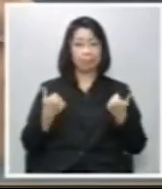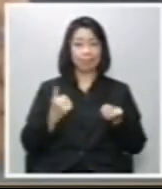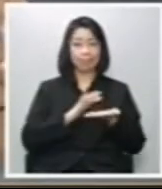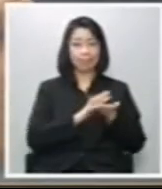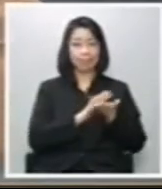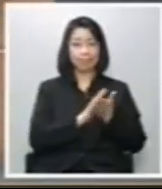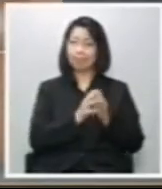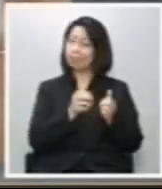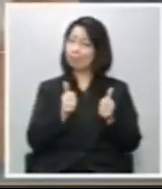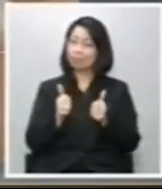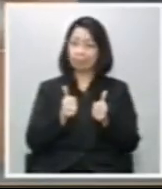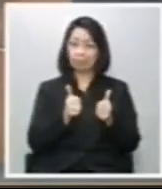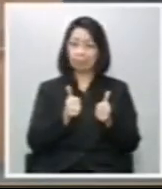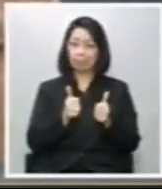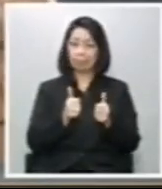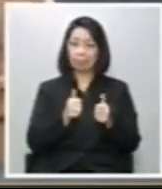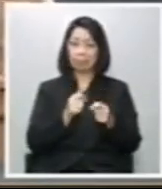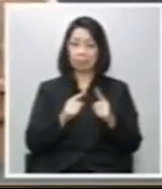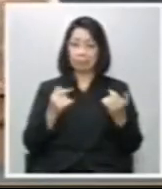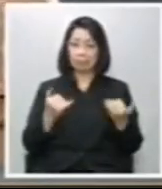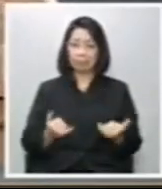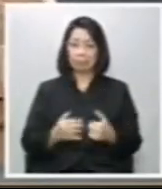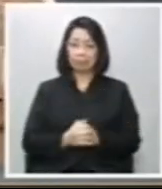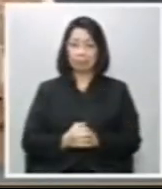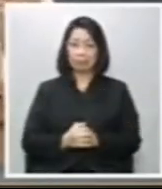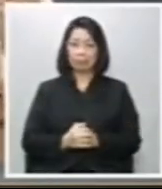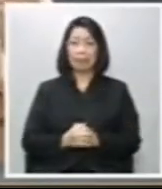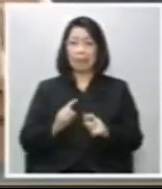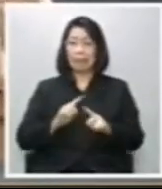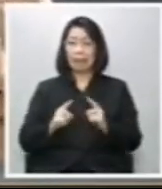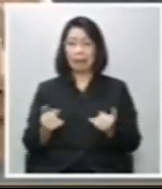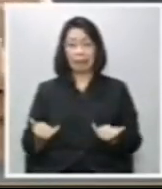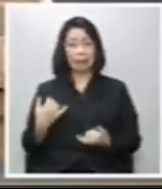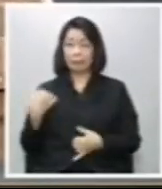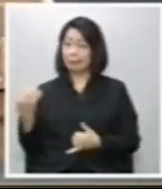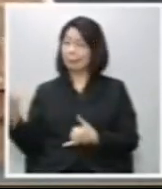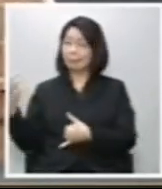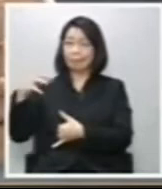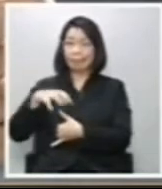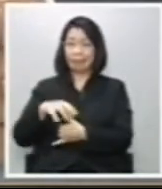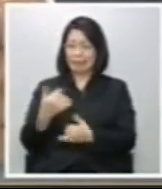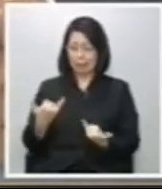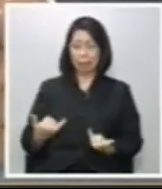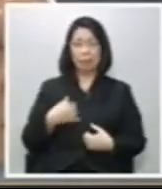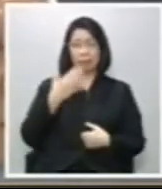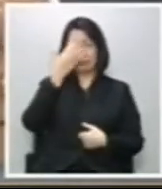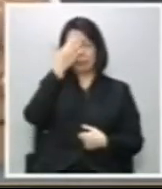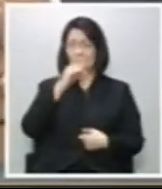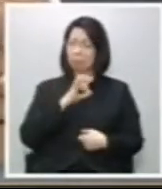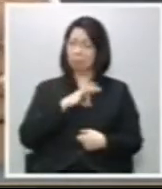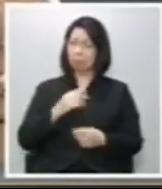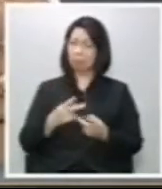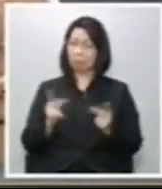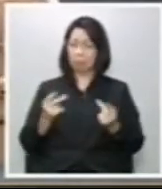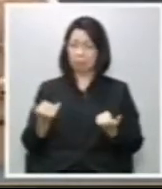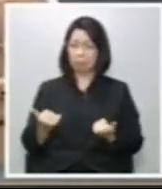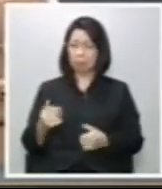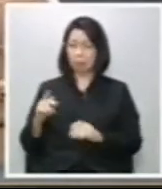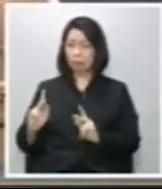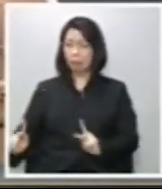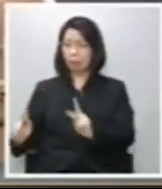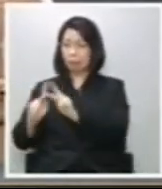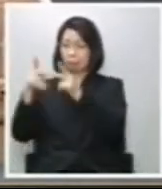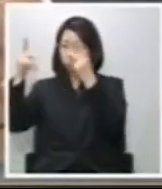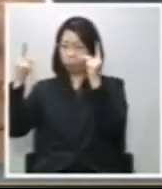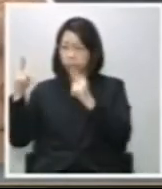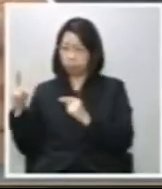ได้เหมือนกับเป็นช้างที่อยู่ในตะกร้อแล้วก็ถูกเตะไปเตะมาระหว่างกรมอุทยานแห่งชา